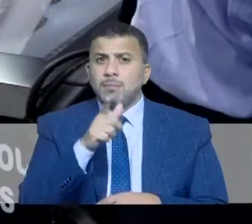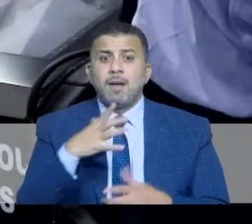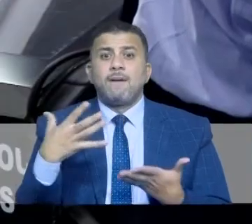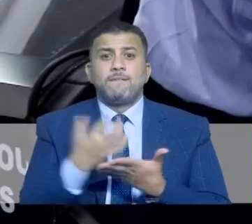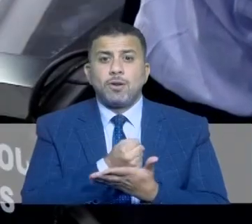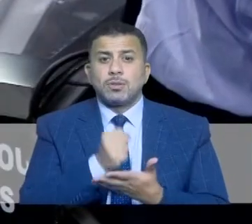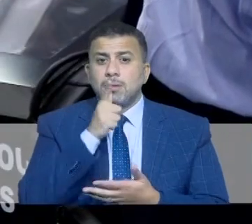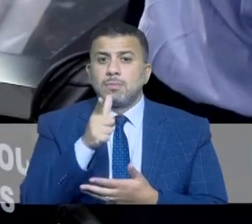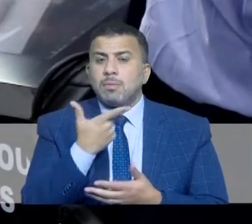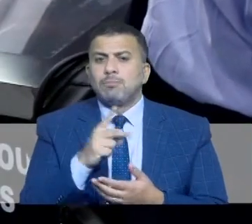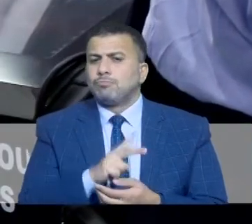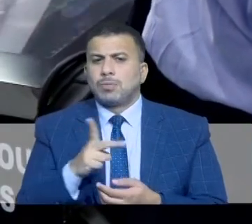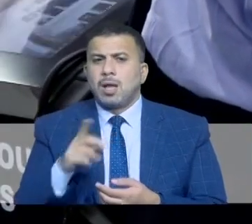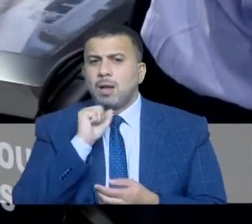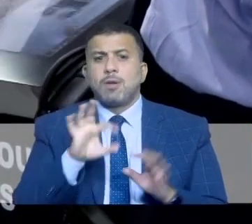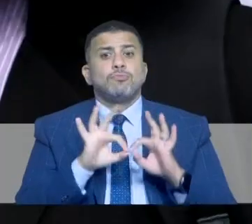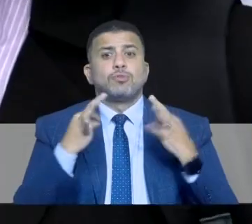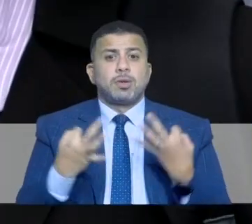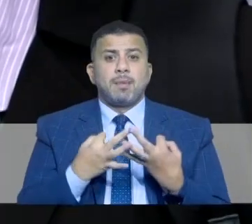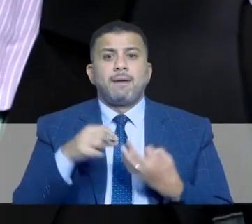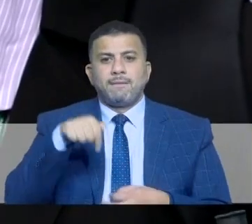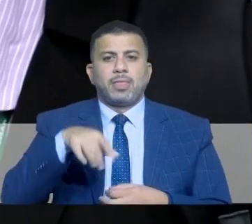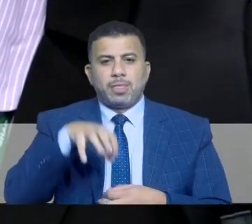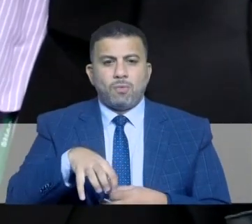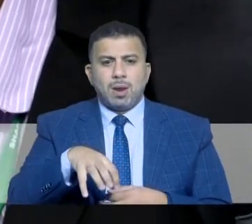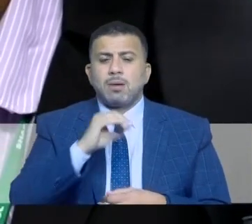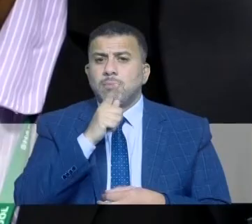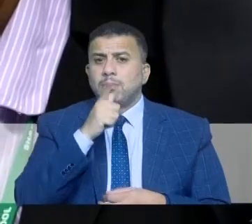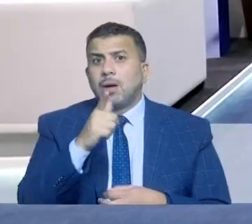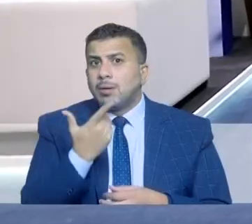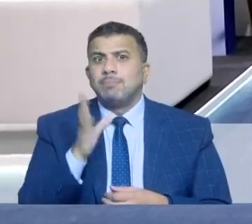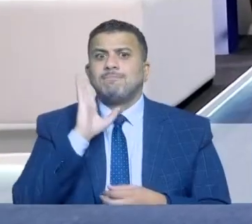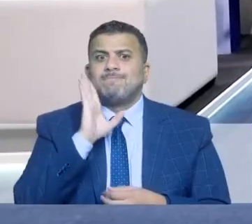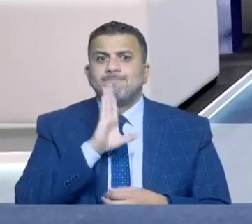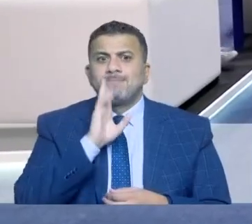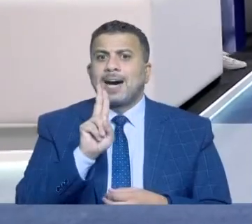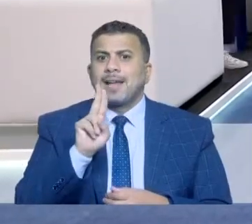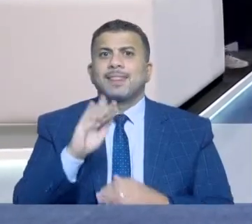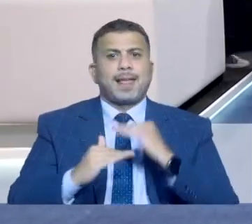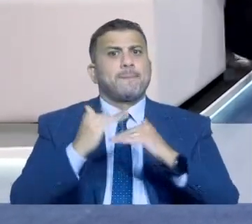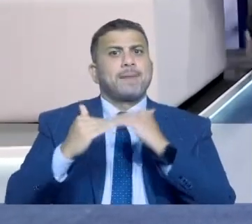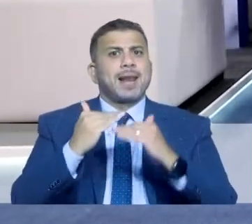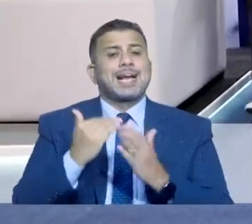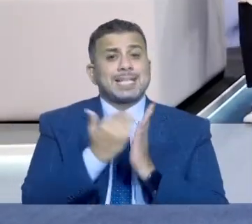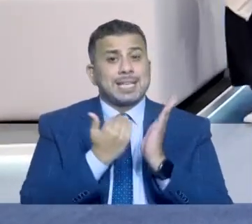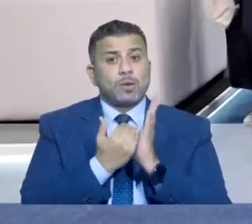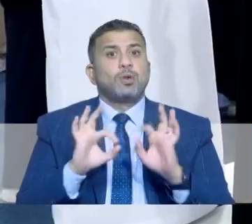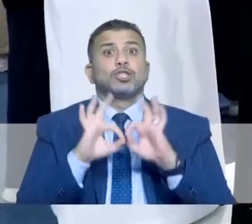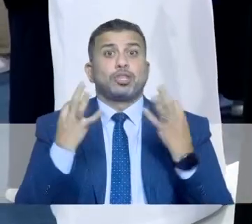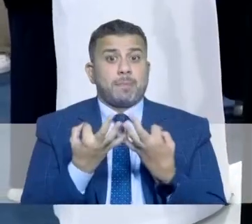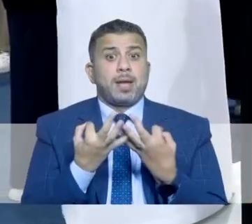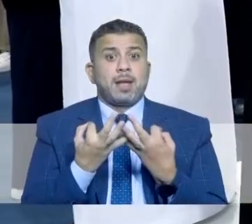الفرص الأكاديمية المتنوعة للمجتمع في الدولة، لا سيما دوره في تعزيز التنمية الاقتصادية